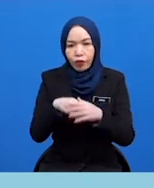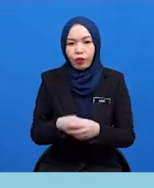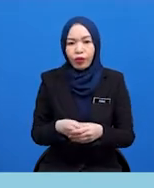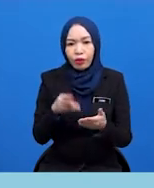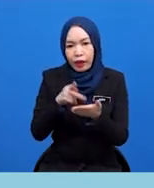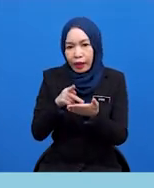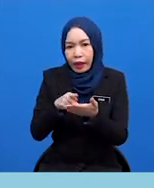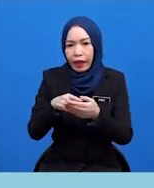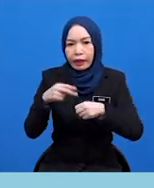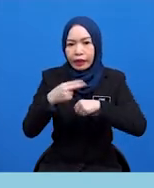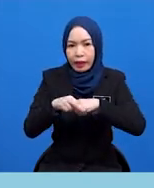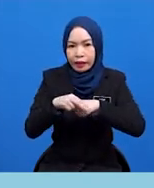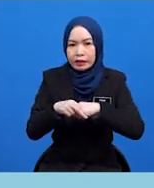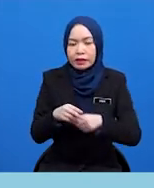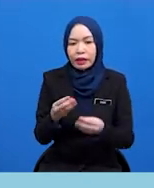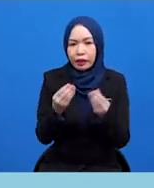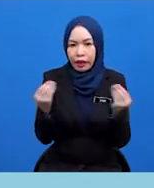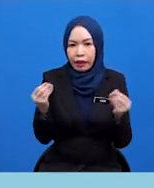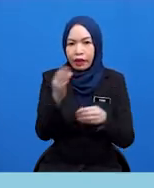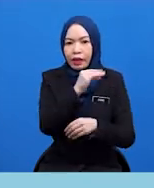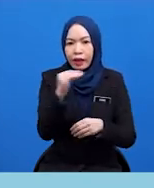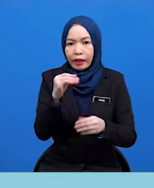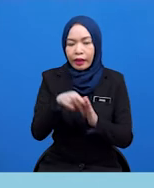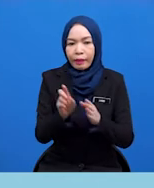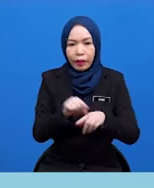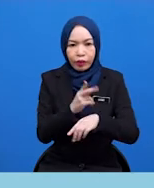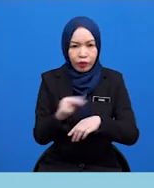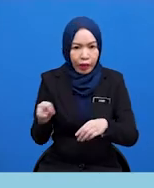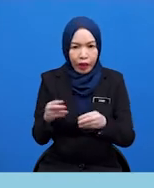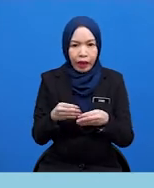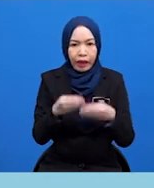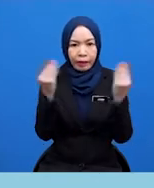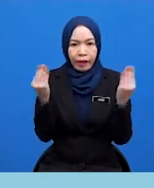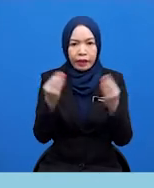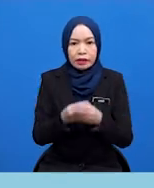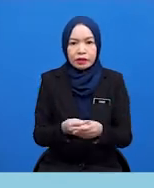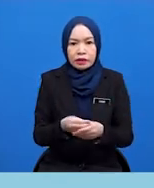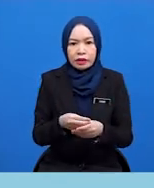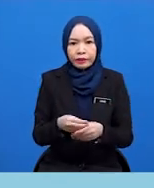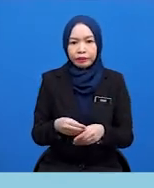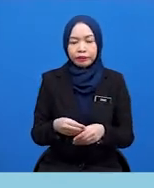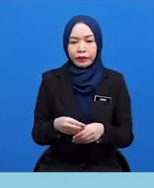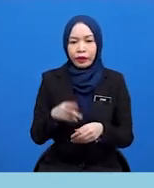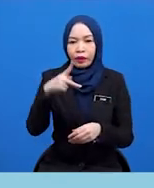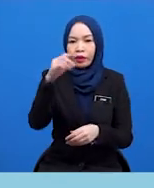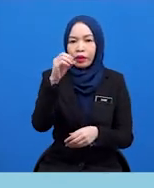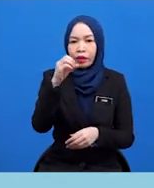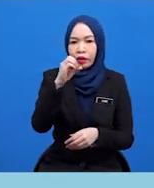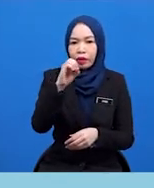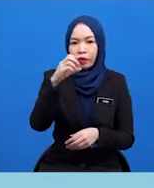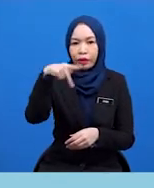tanah. Kedua, penggunaan baja organik seperti baja kompos dan najis haiwan